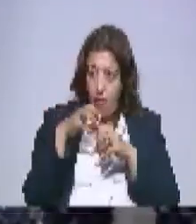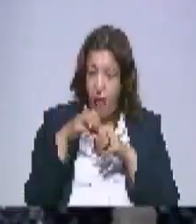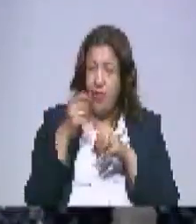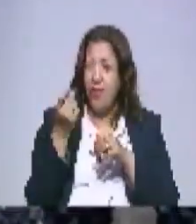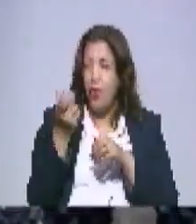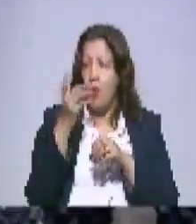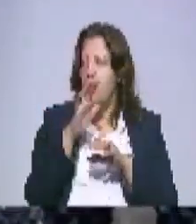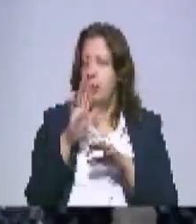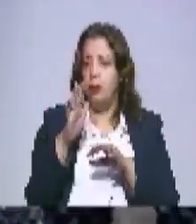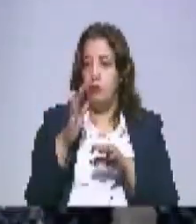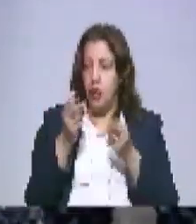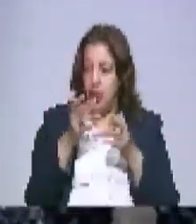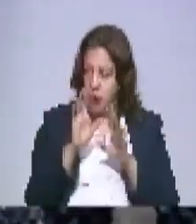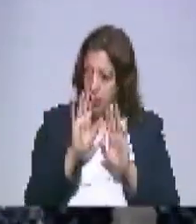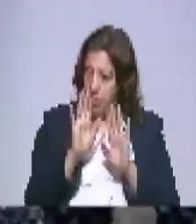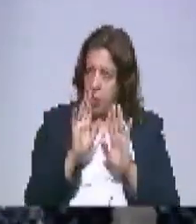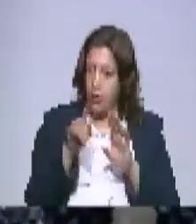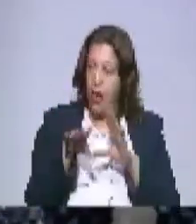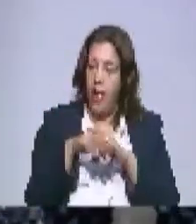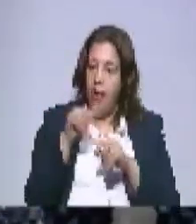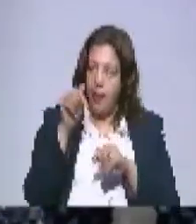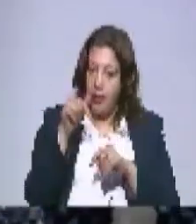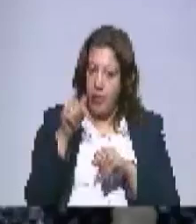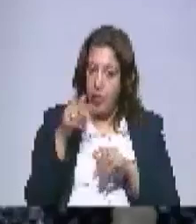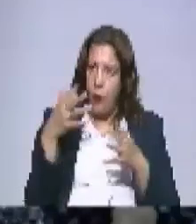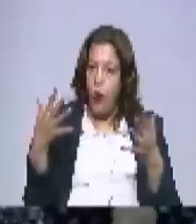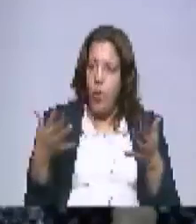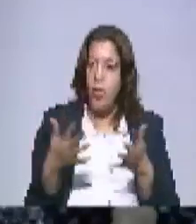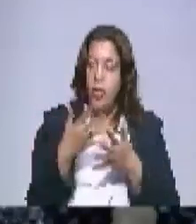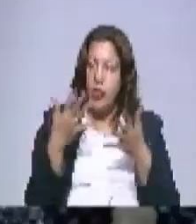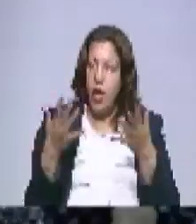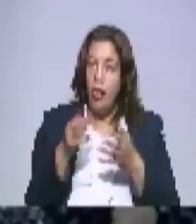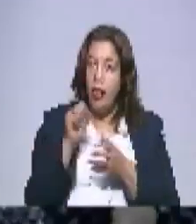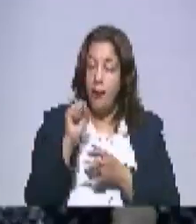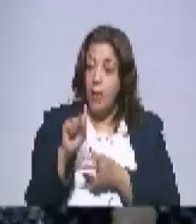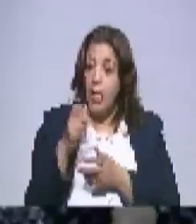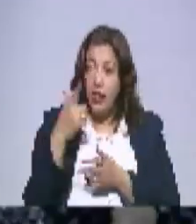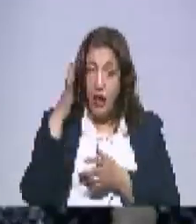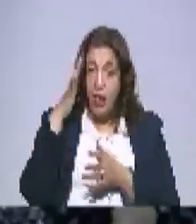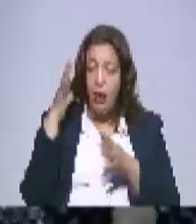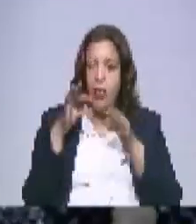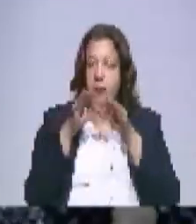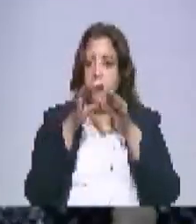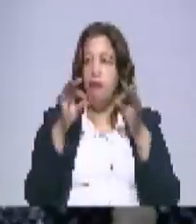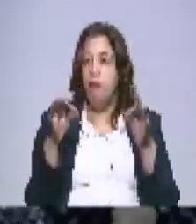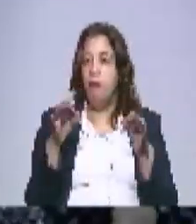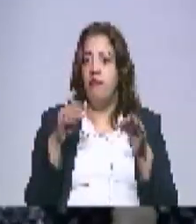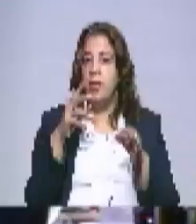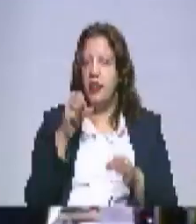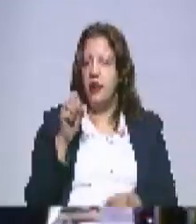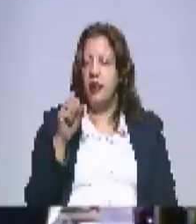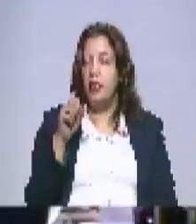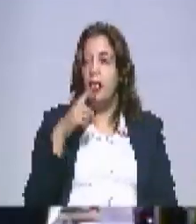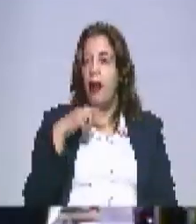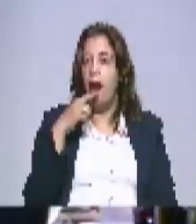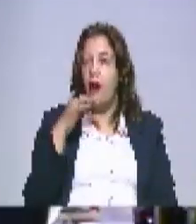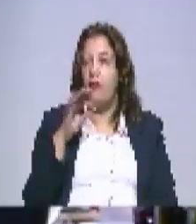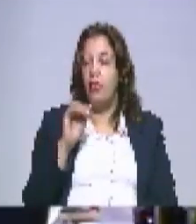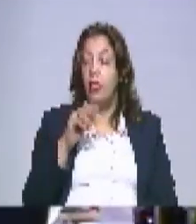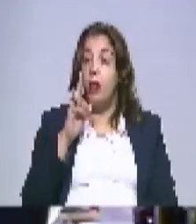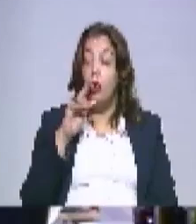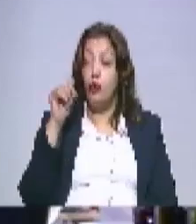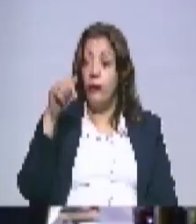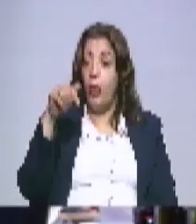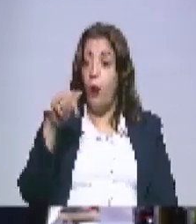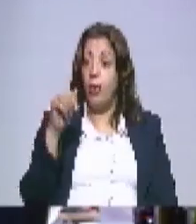سلقة، وبنحضر في سلطة المسقعة. حلو يا شيف. حلو كده، خلينا بقى ناخد بقى